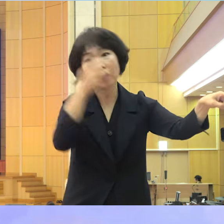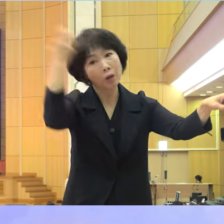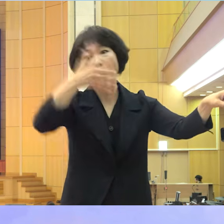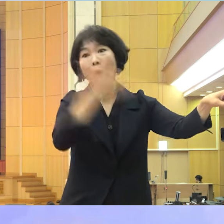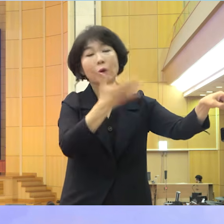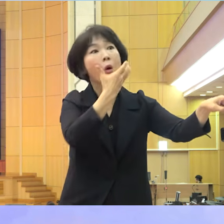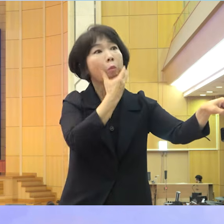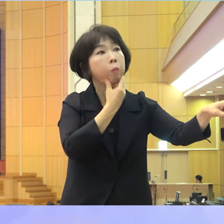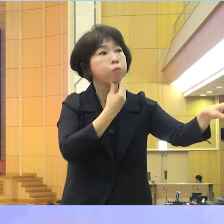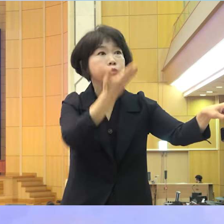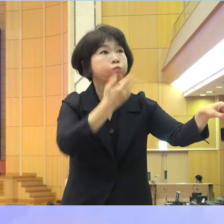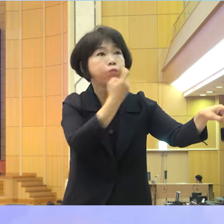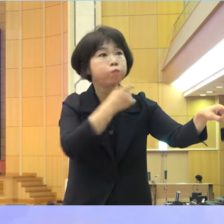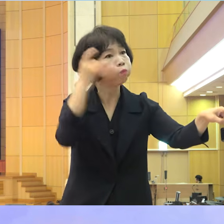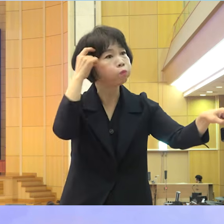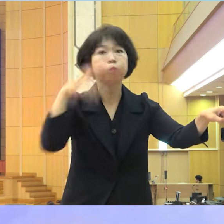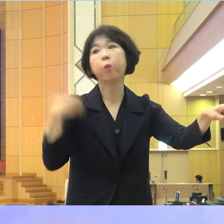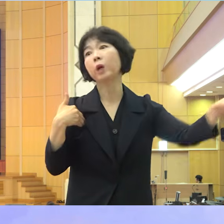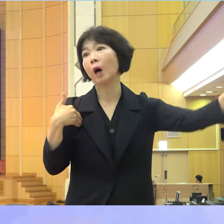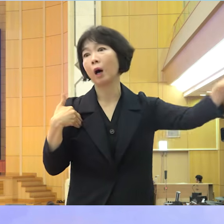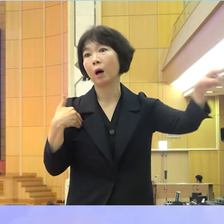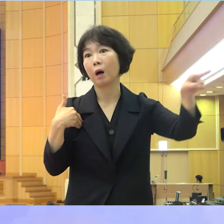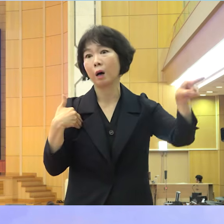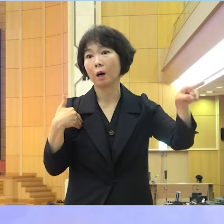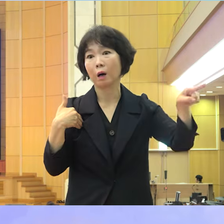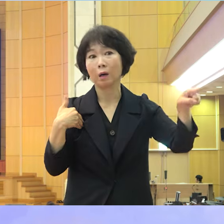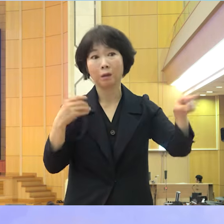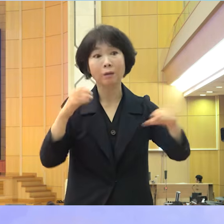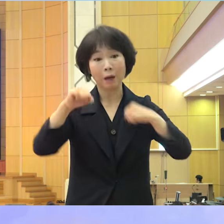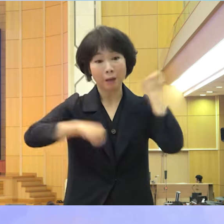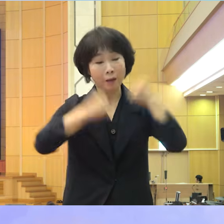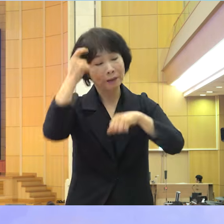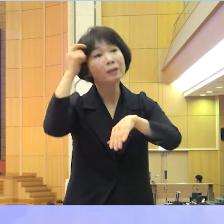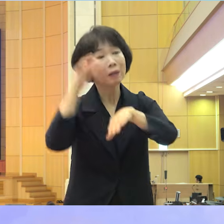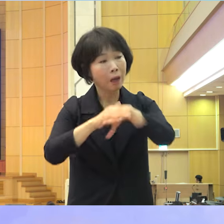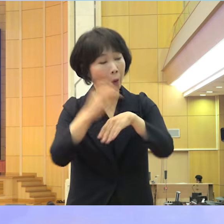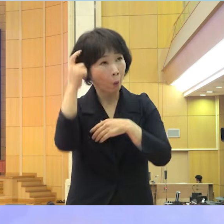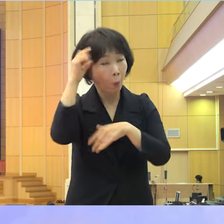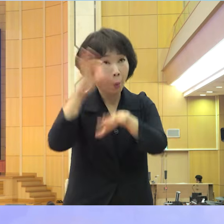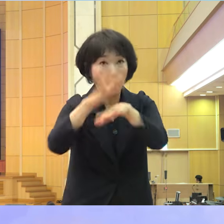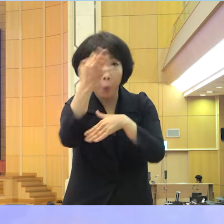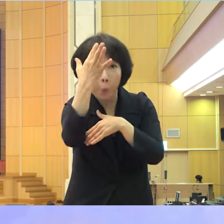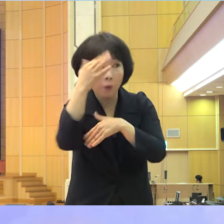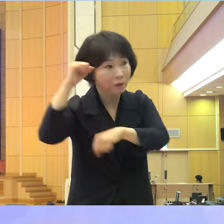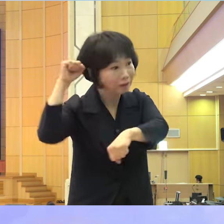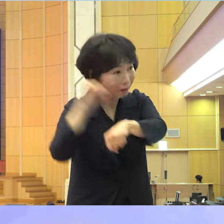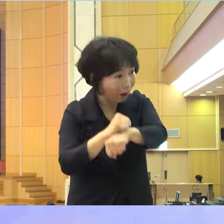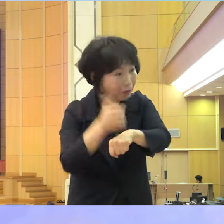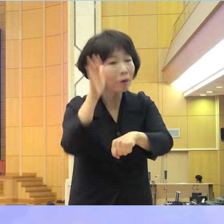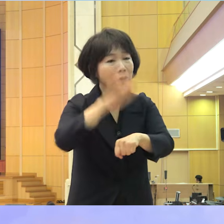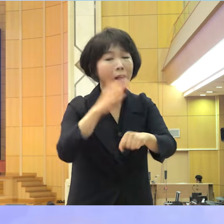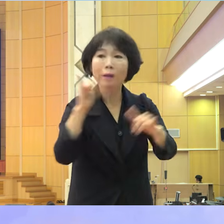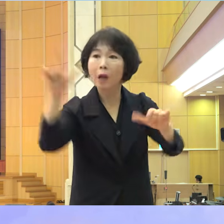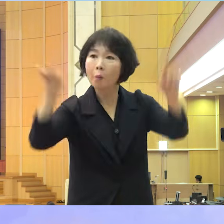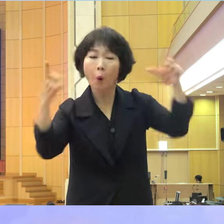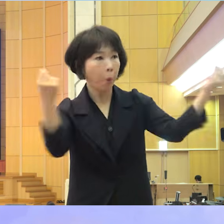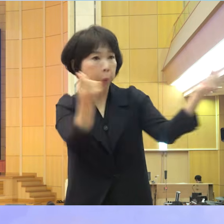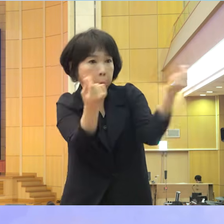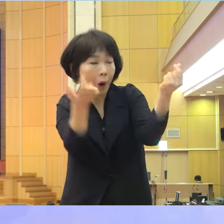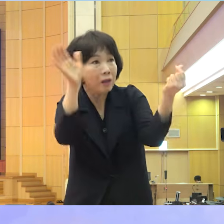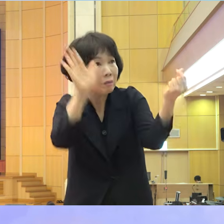짐승은 복이 뭔지도 몰라요. 아무리 지혜가 많고 재주가 있고 사람과 흡사하게